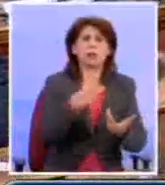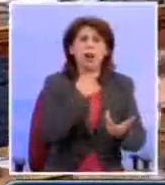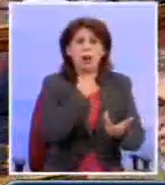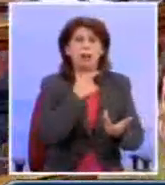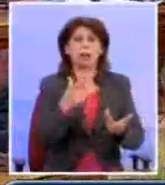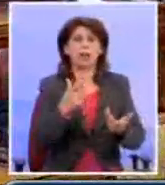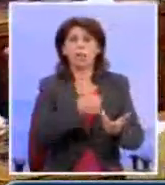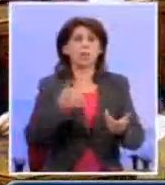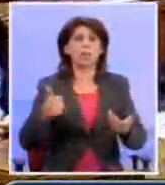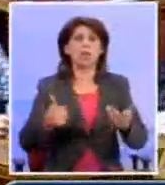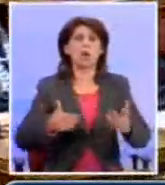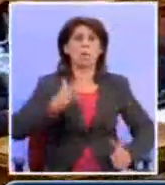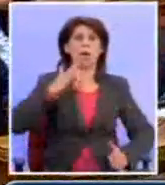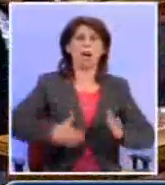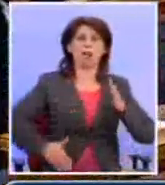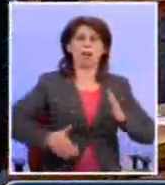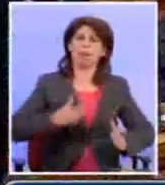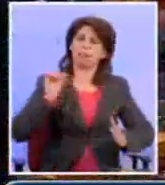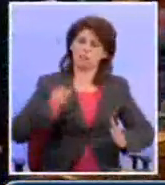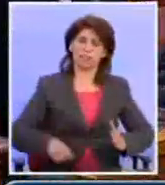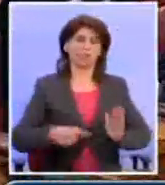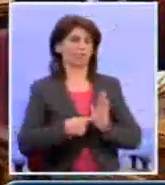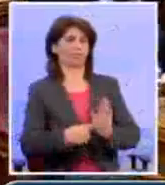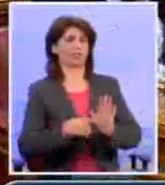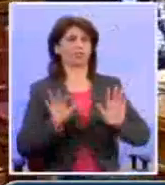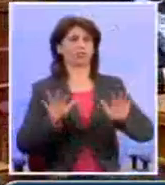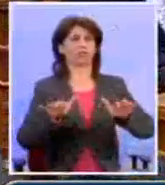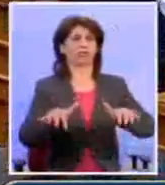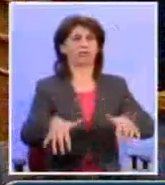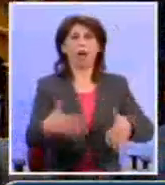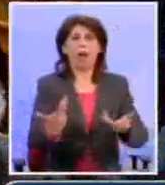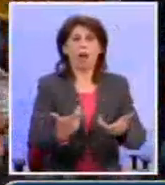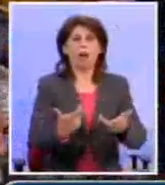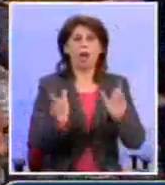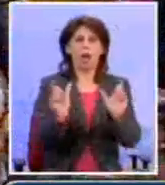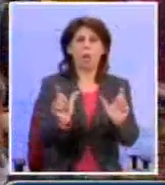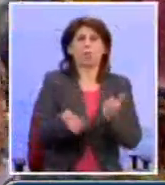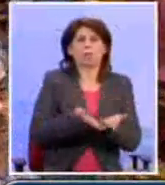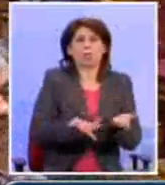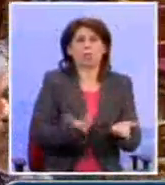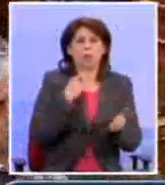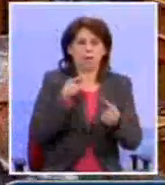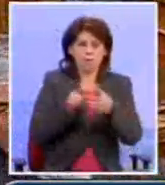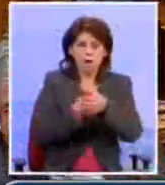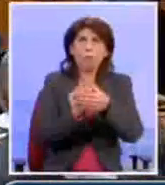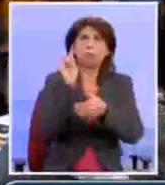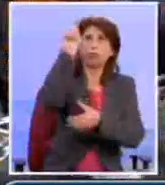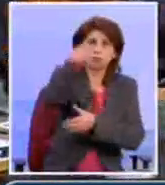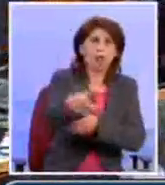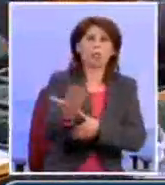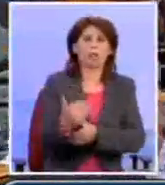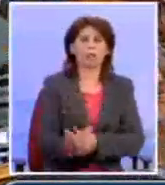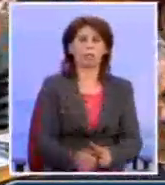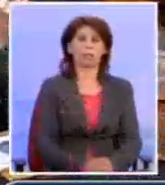παρελάσεις, αλλά όχι για την άμυνα της χώρας. Η παρτίδα των 50 μαχητικών